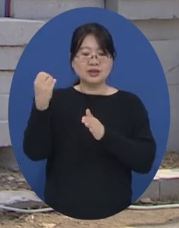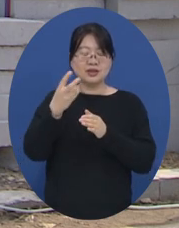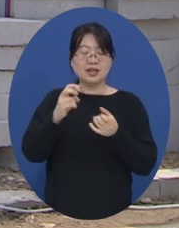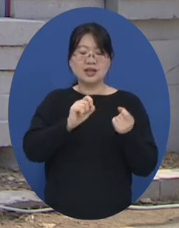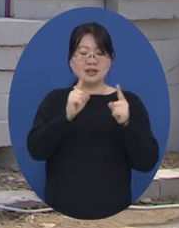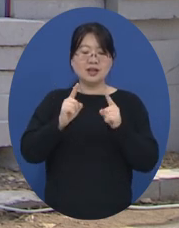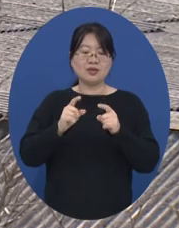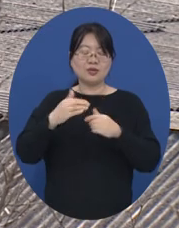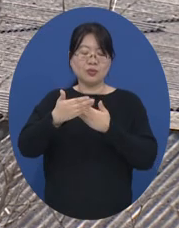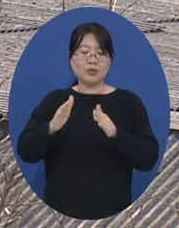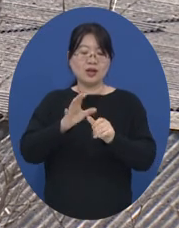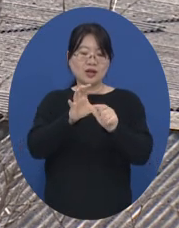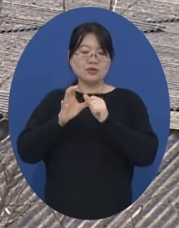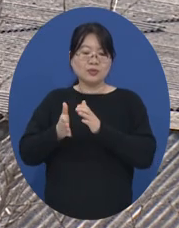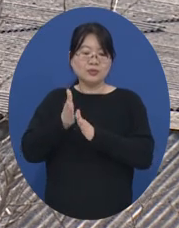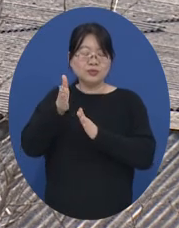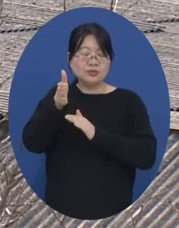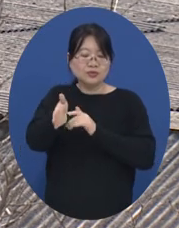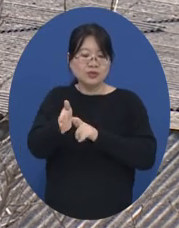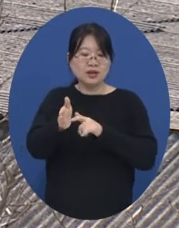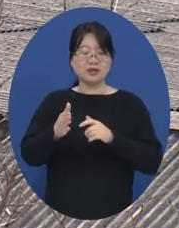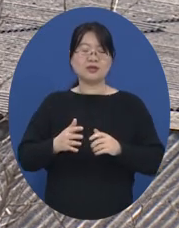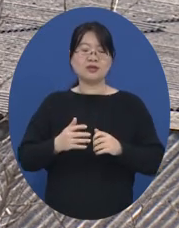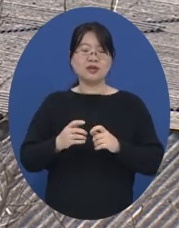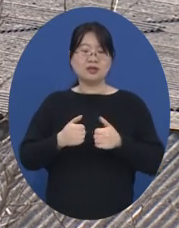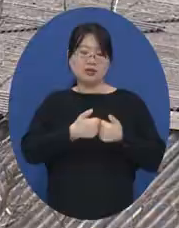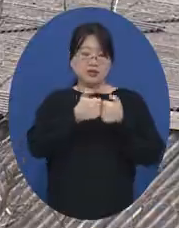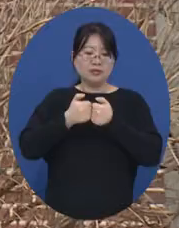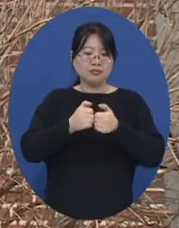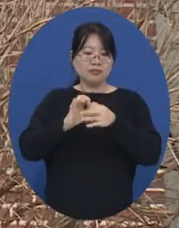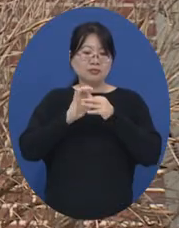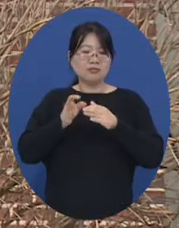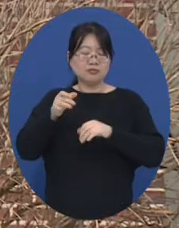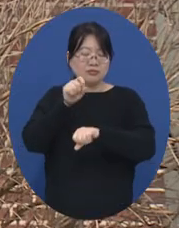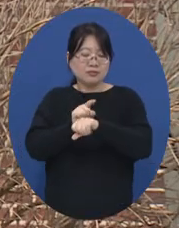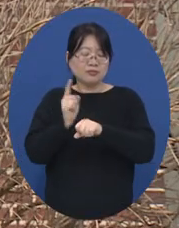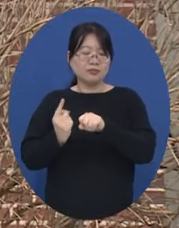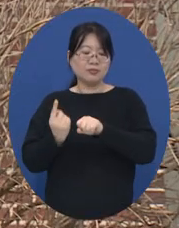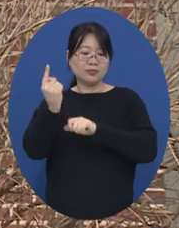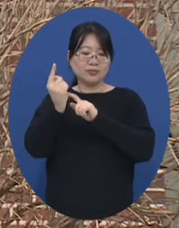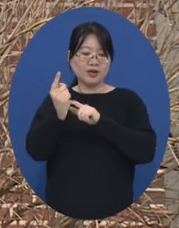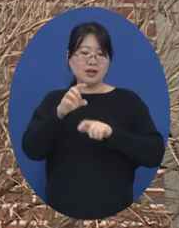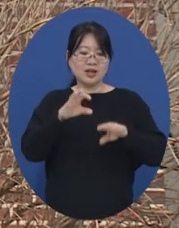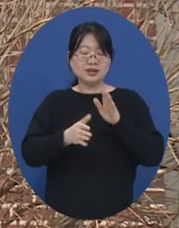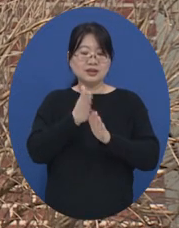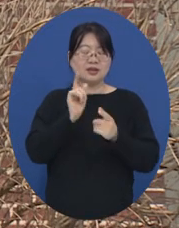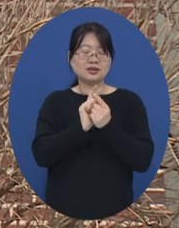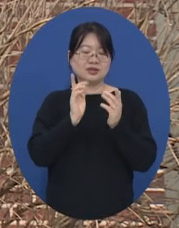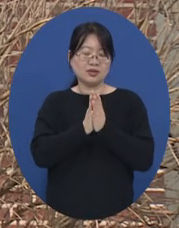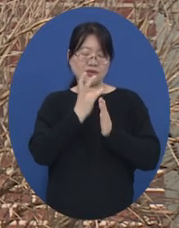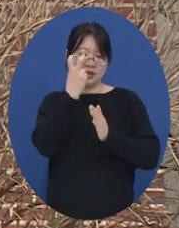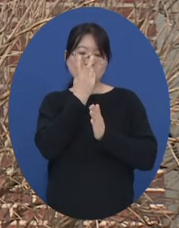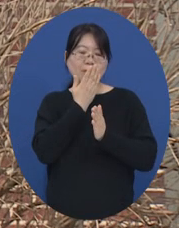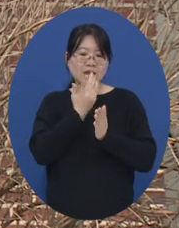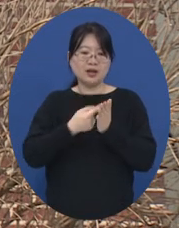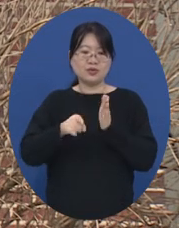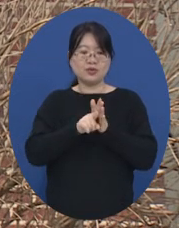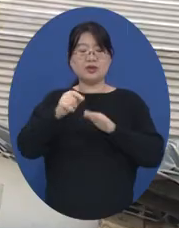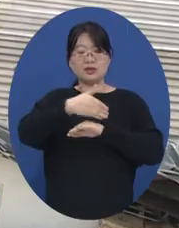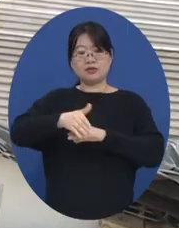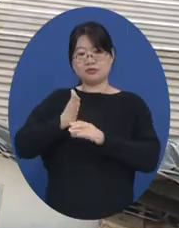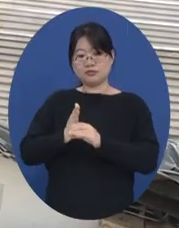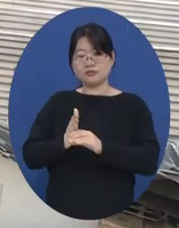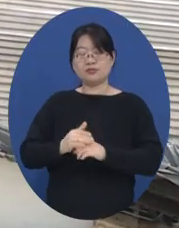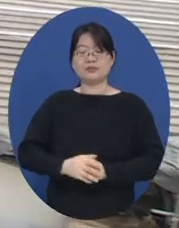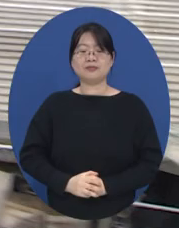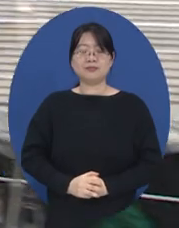공간활용 분야의 전문가 컨설팅 을 통해 전문성을 높이고 마을 주민이 시설을 직접 관리할 수 있도록 할 계획입니다